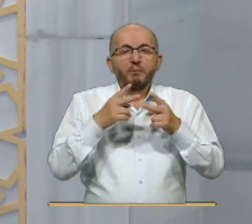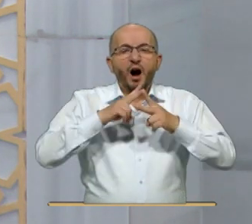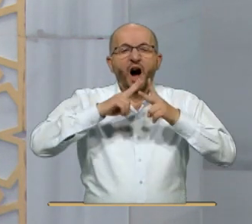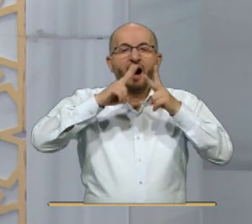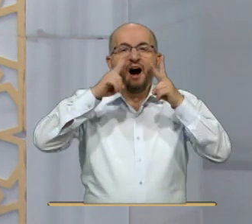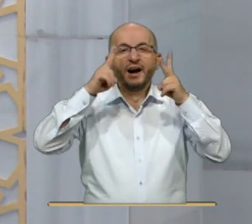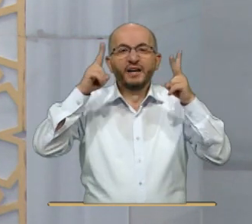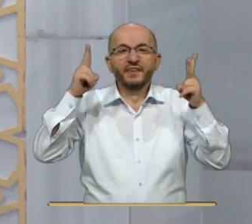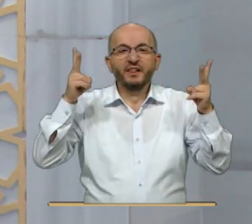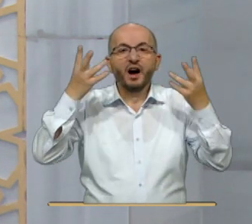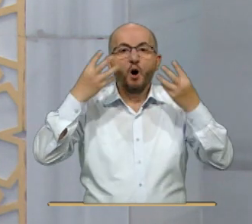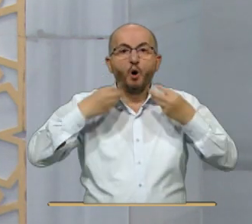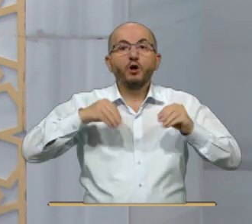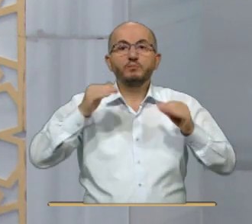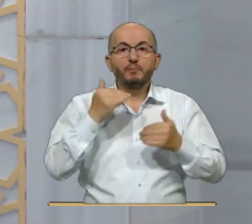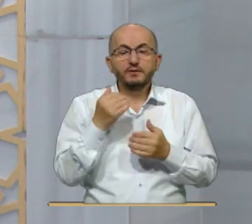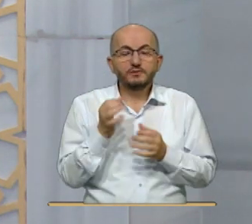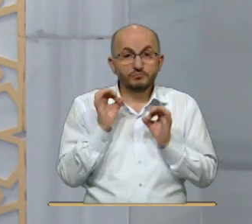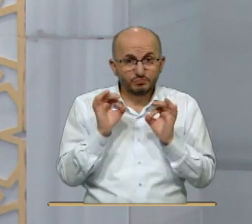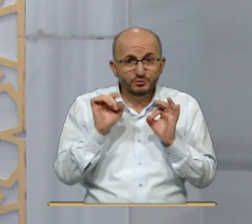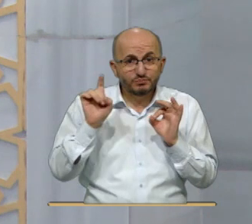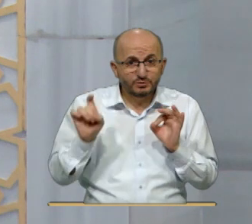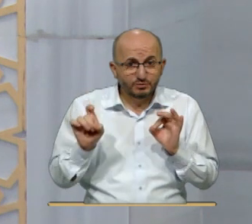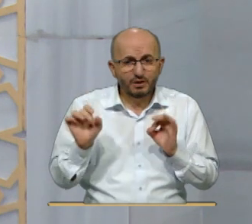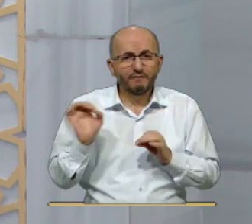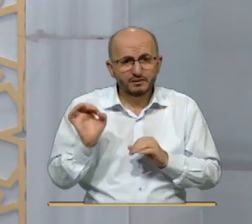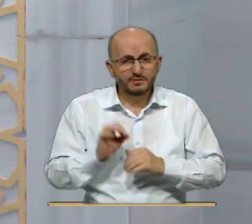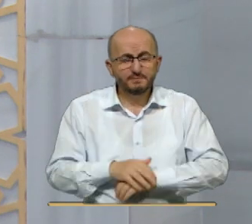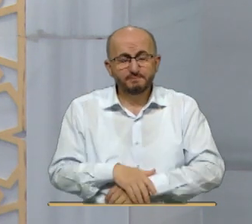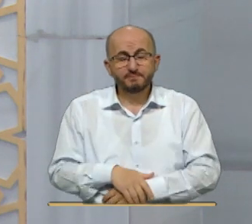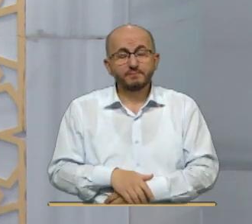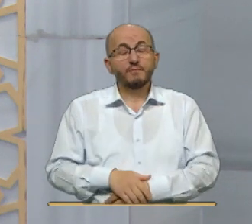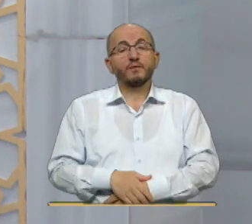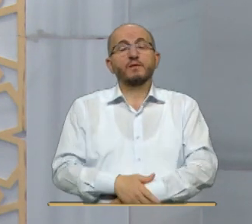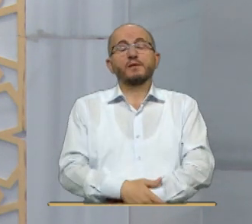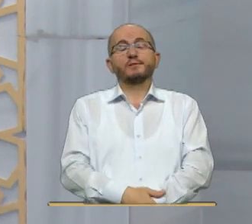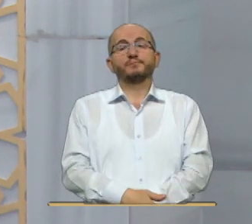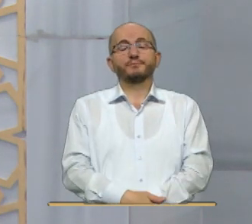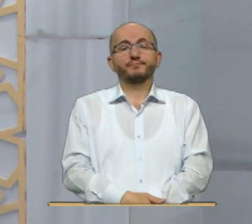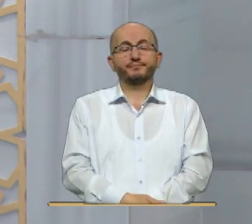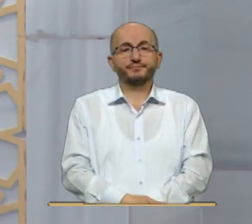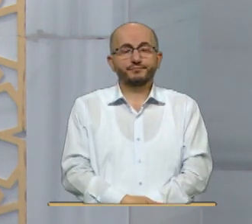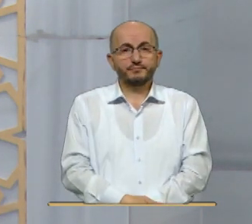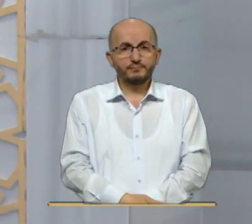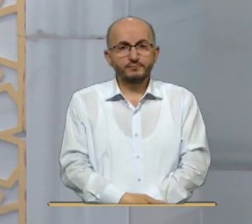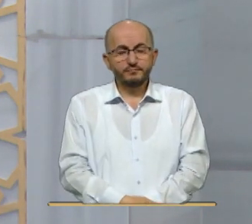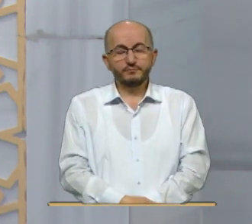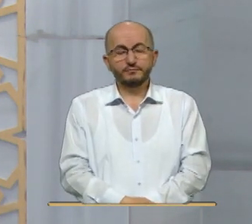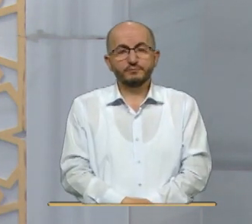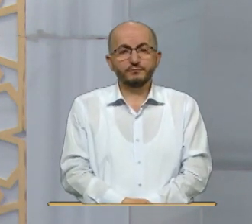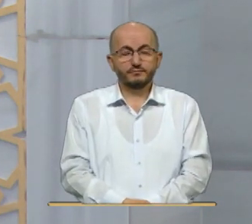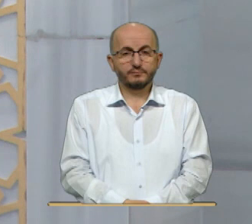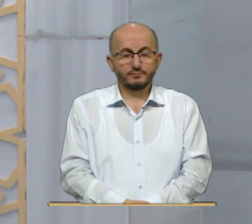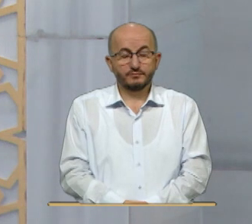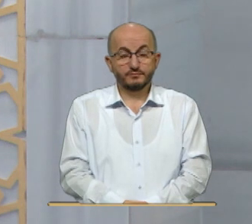aydınlık olmaması mümkün müdür? Evet. Allahu veliyyüllezine amenu